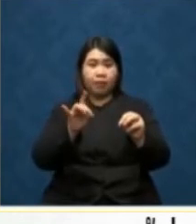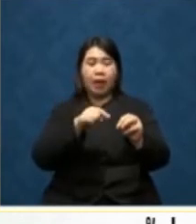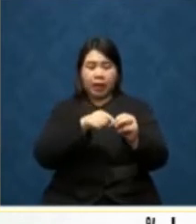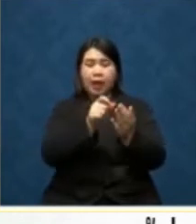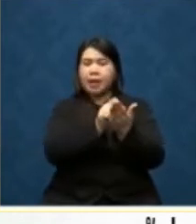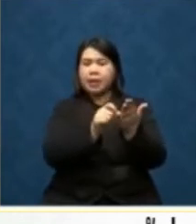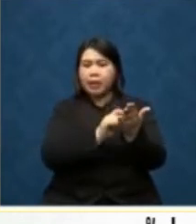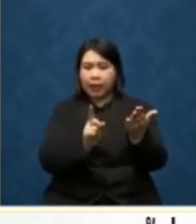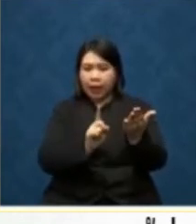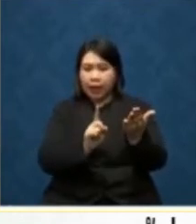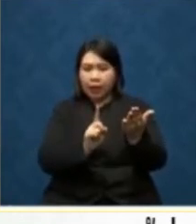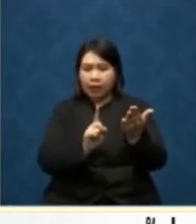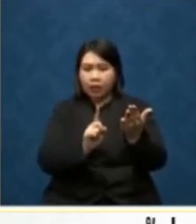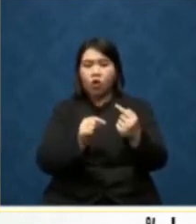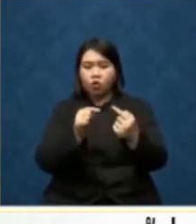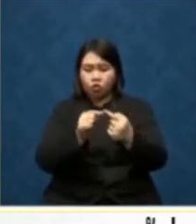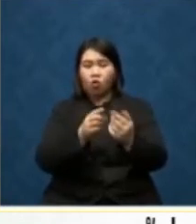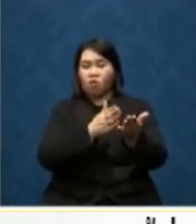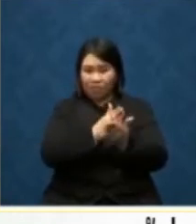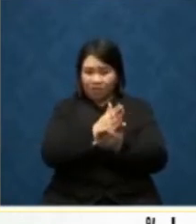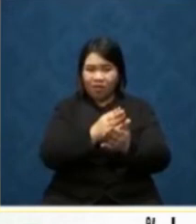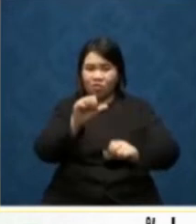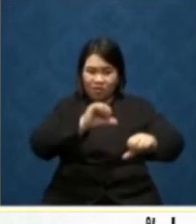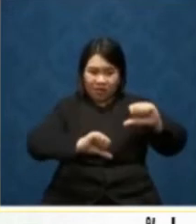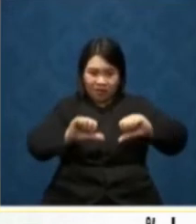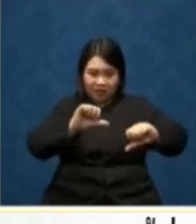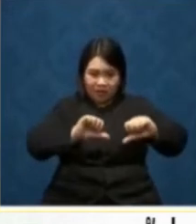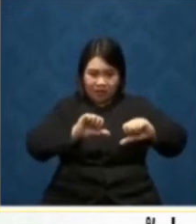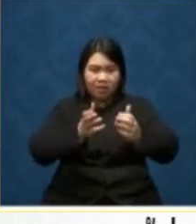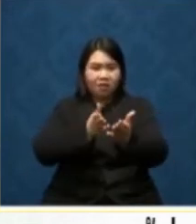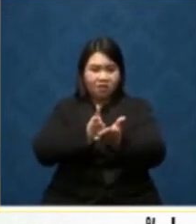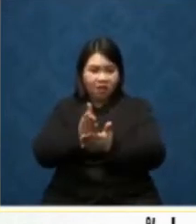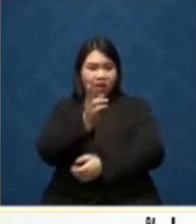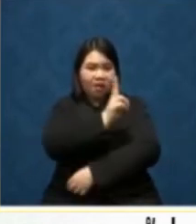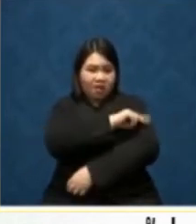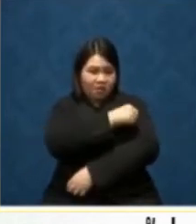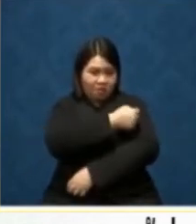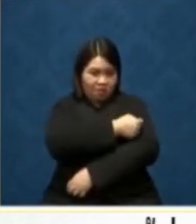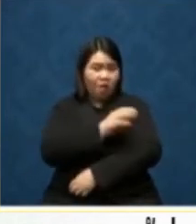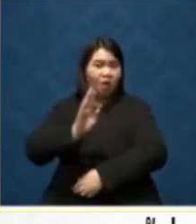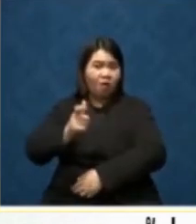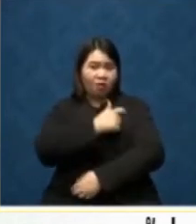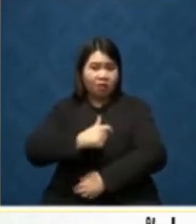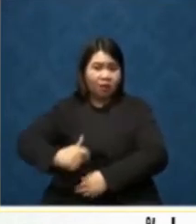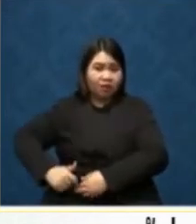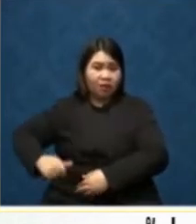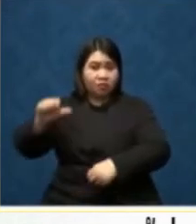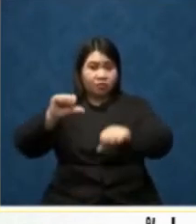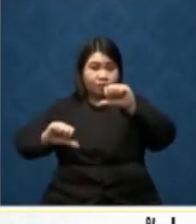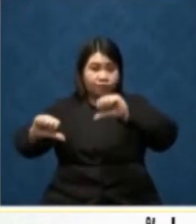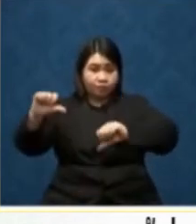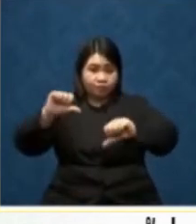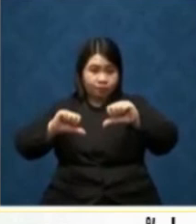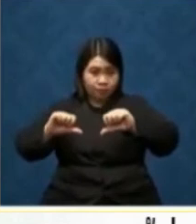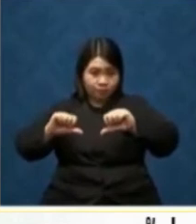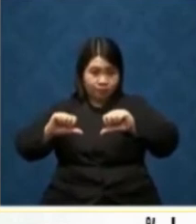โยพ่อมาตา 8 นี่ ได้เขียนไ้ว่า เป็นวิยรัวิยาศาติ การแพทย